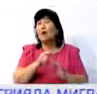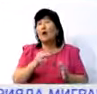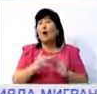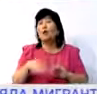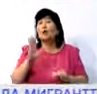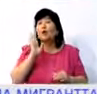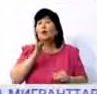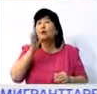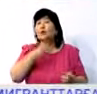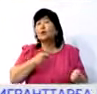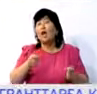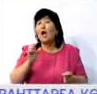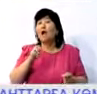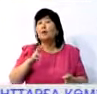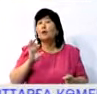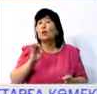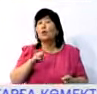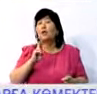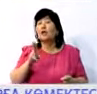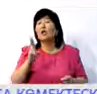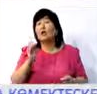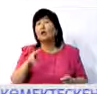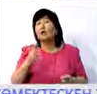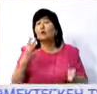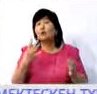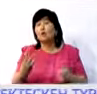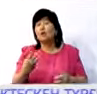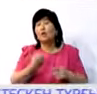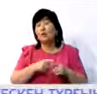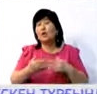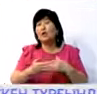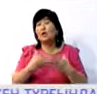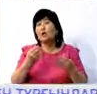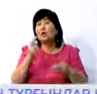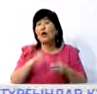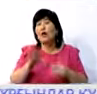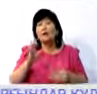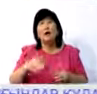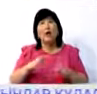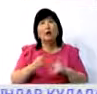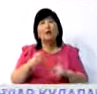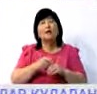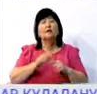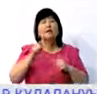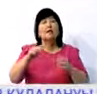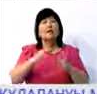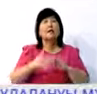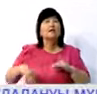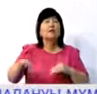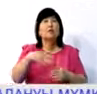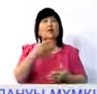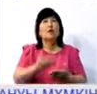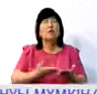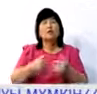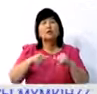су жеткізілді. Аманөткел соның төртіншісі. Қалған 3 ауылдағы жұмыстар жақын күндері аяқталады. Аудан әкімі шалғайдағы елді мекендерінде мәселесін